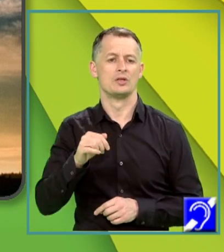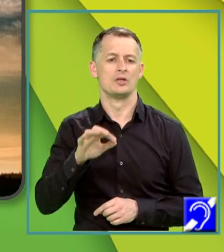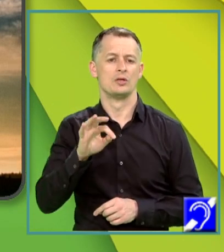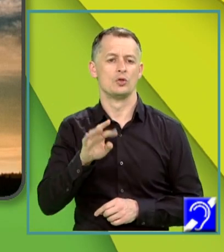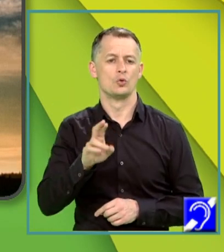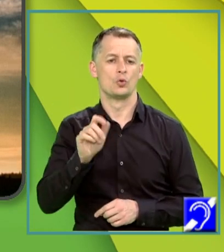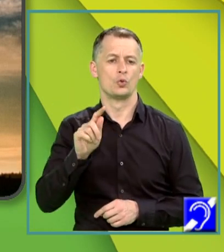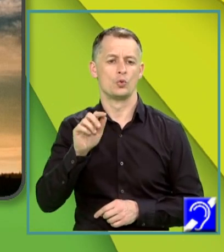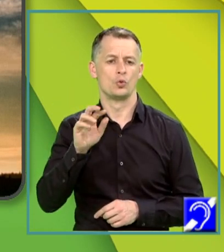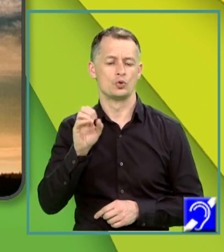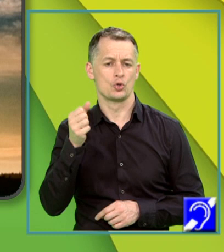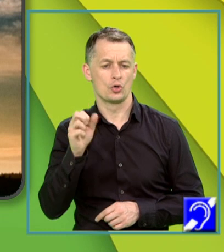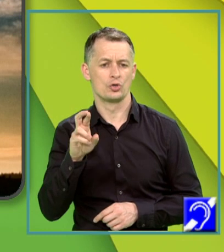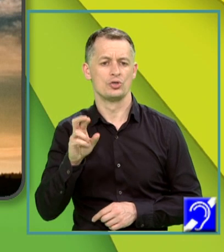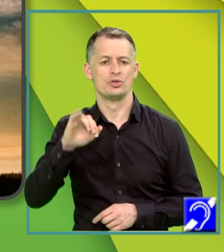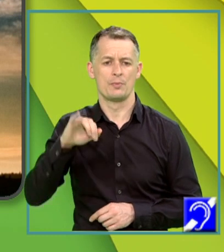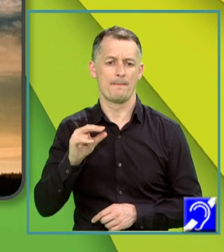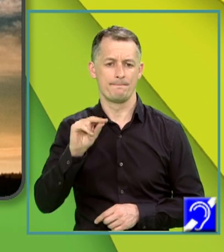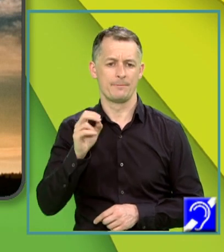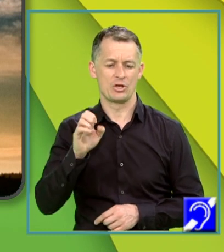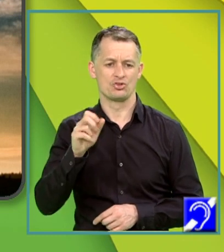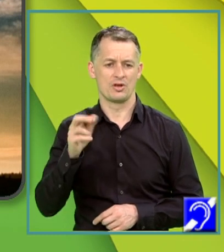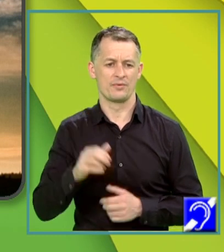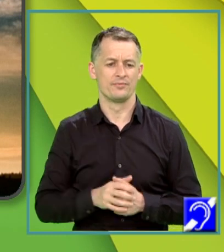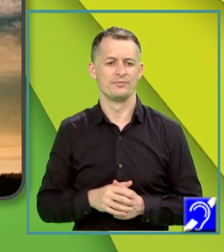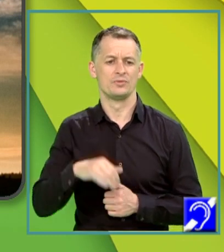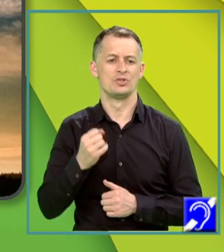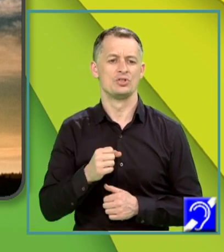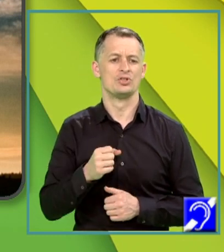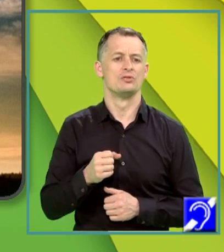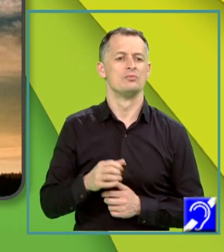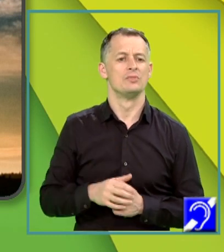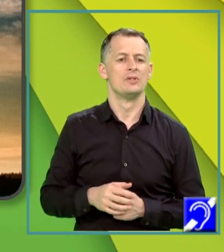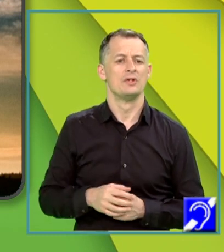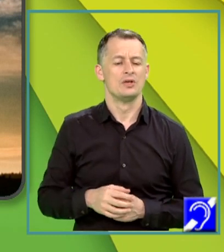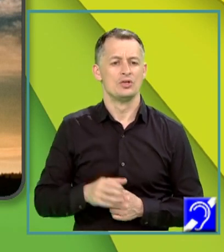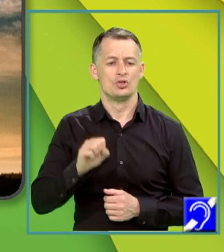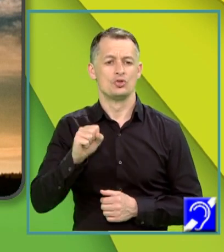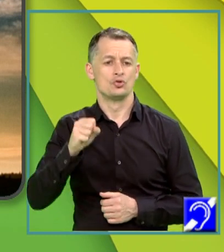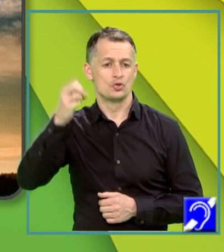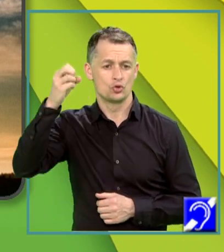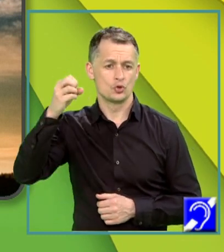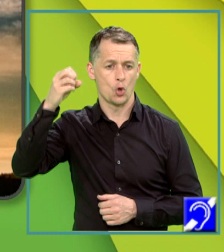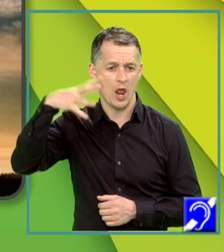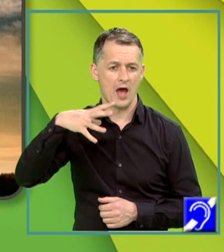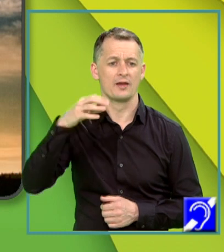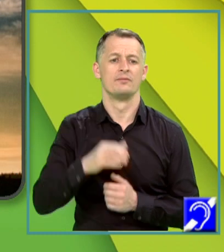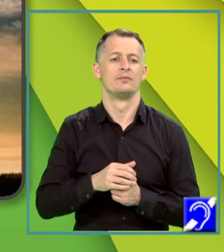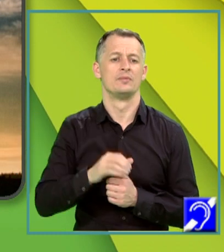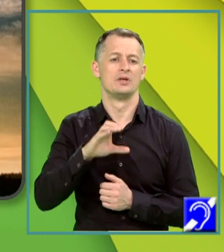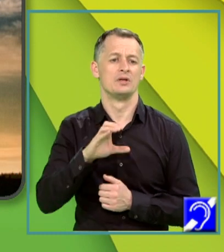Ciuperceni în nord vestul țării județul Satu Mare Izvoarele județul Giurgiu și Slobozia județul Ialomița